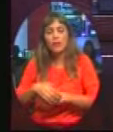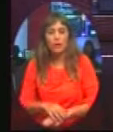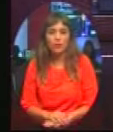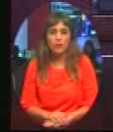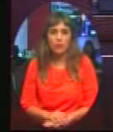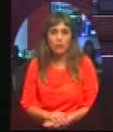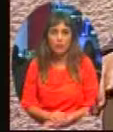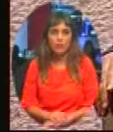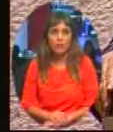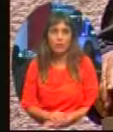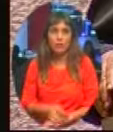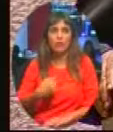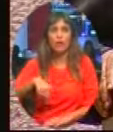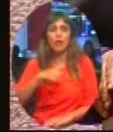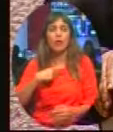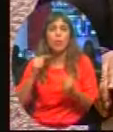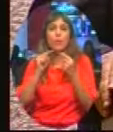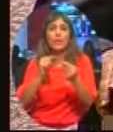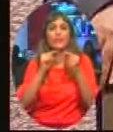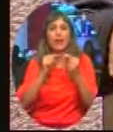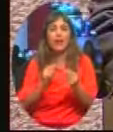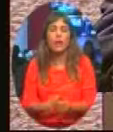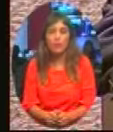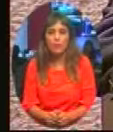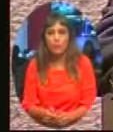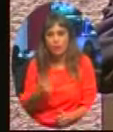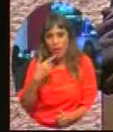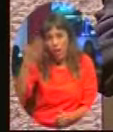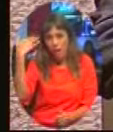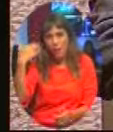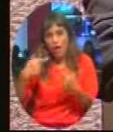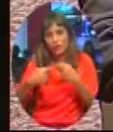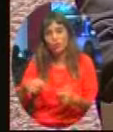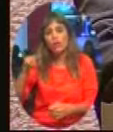אנחנו מתווכחים, ואמר את זה לפניי חבר הכנסת חאג' יחיא,